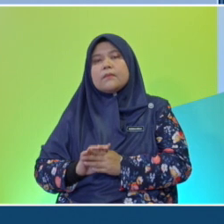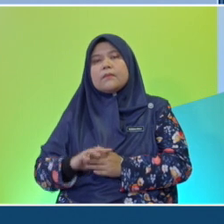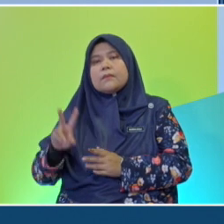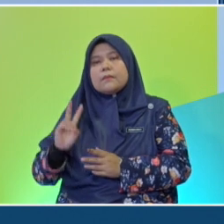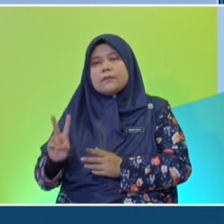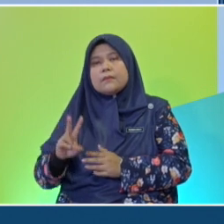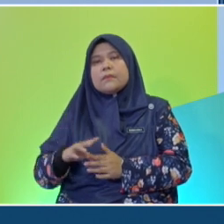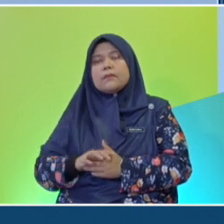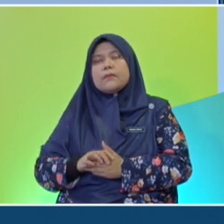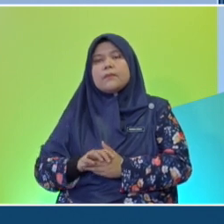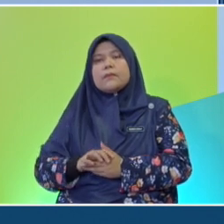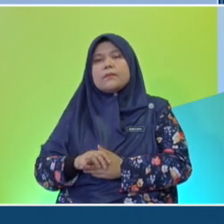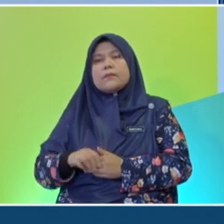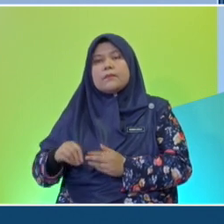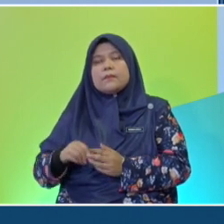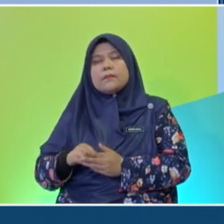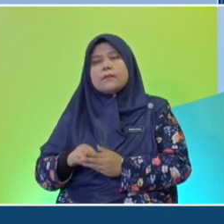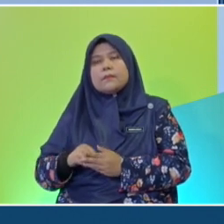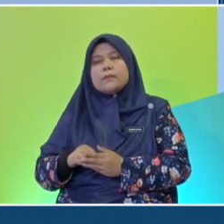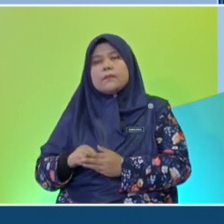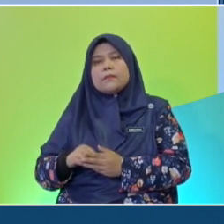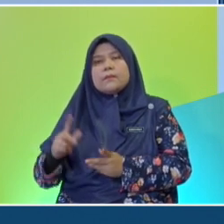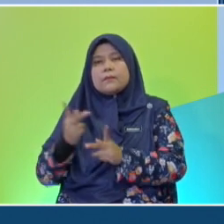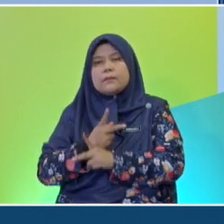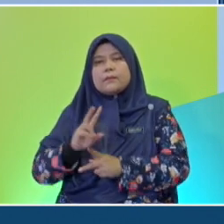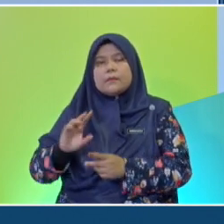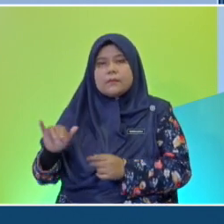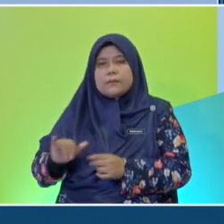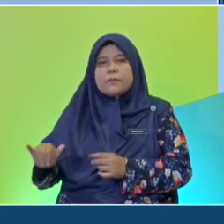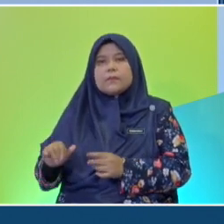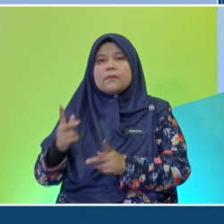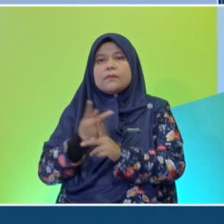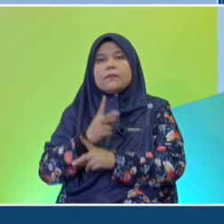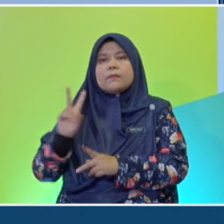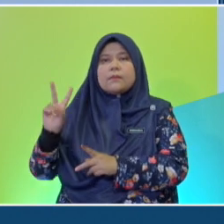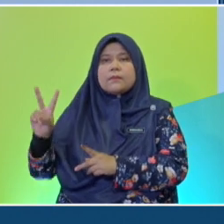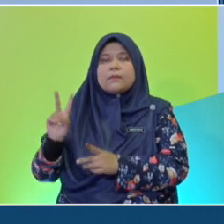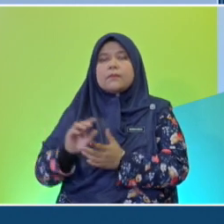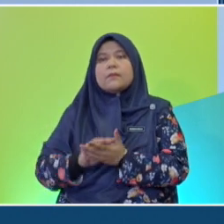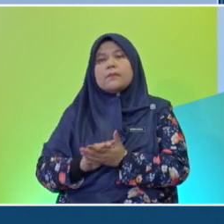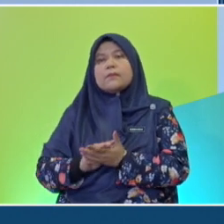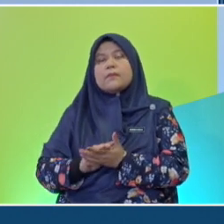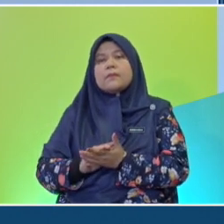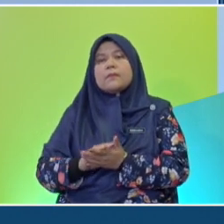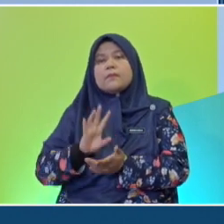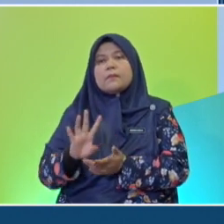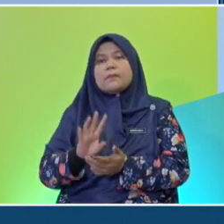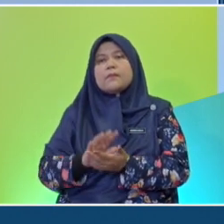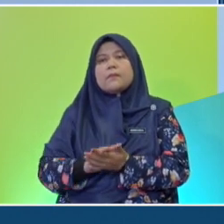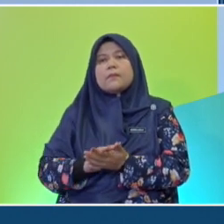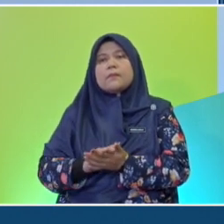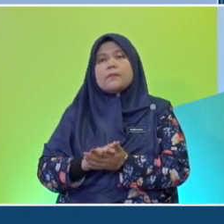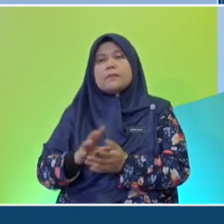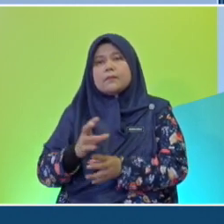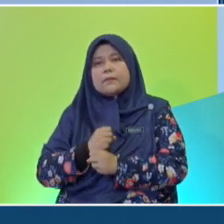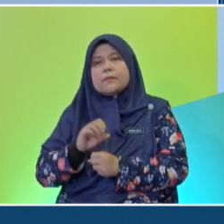mengatur 1000 ML pakai yang sama juga jarak dua di atas yaitu 4 tinggi kita dapat 8 tinggi